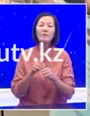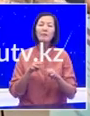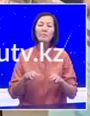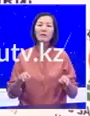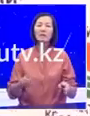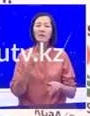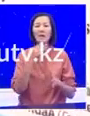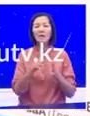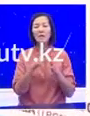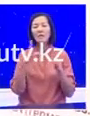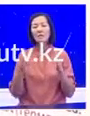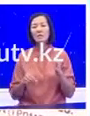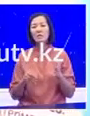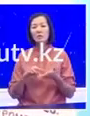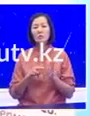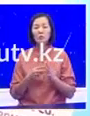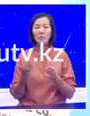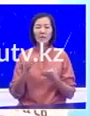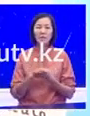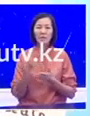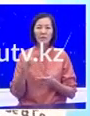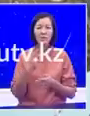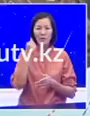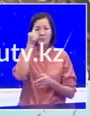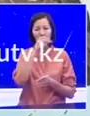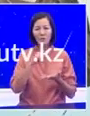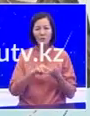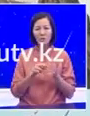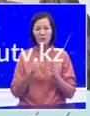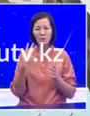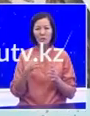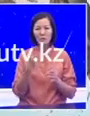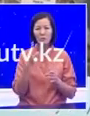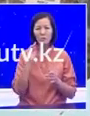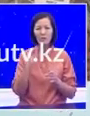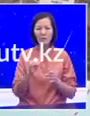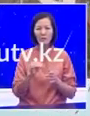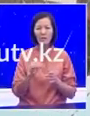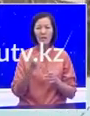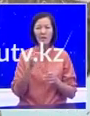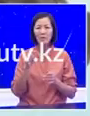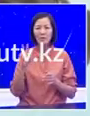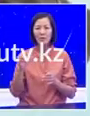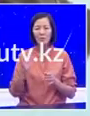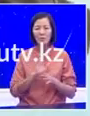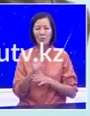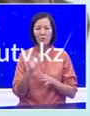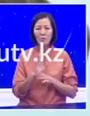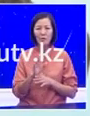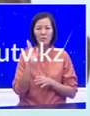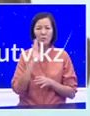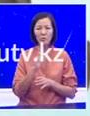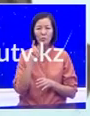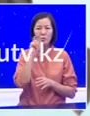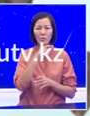қызылшасын дамыту жоспары таныстырылды. 2025 жылғы меже 53 мың гектар, 2 миллион тонна өнім алу, су